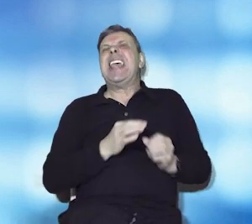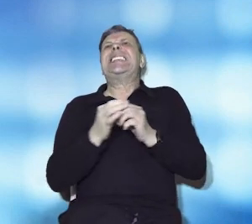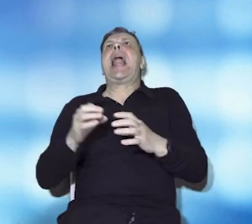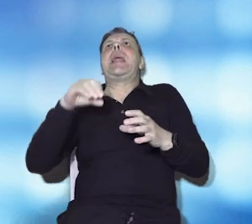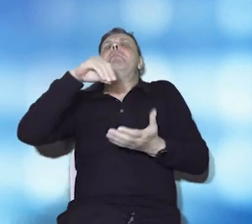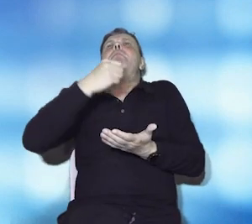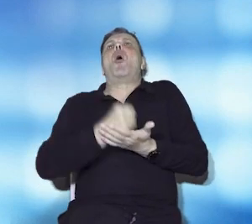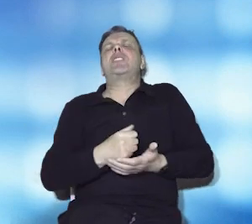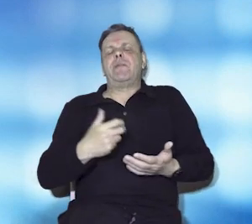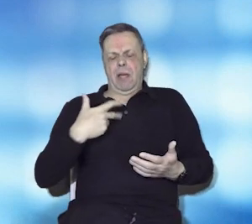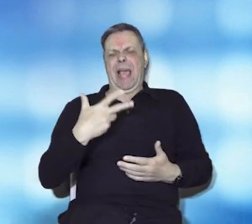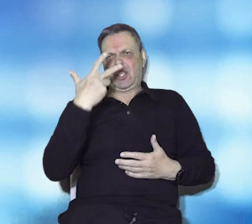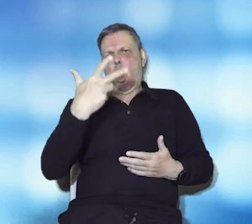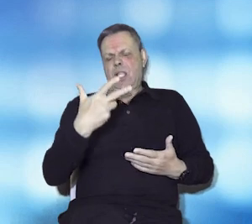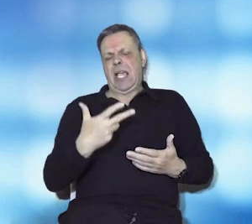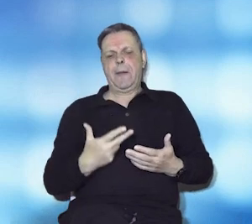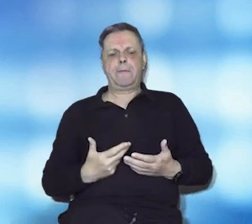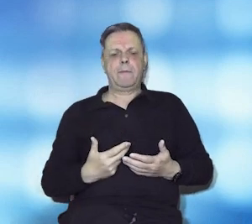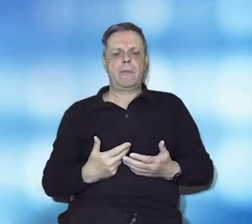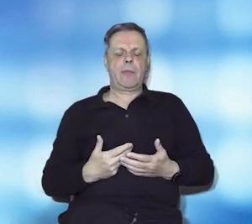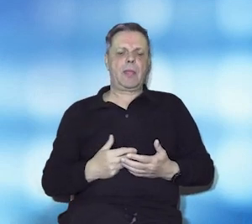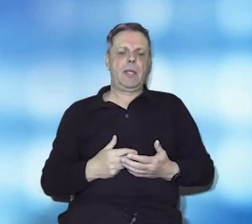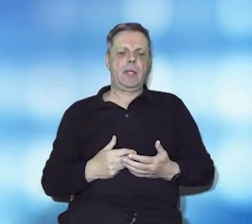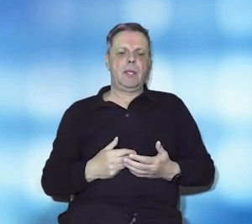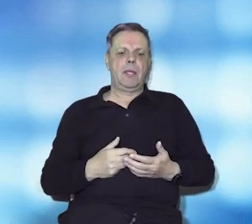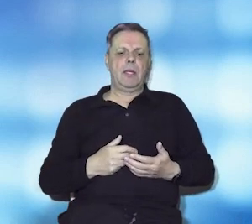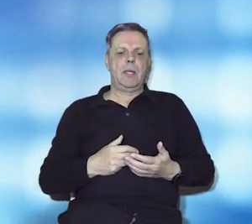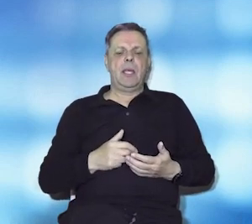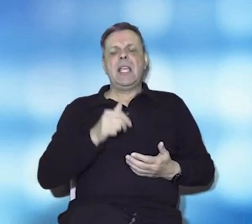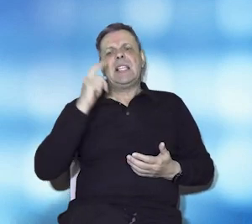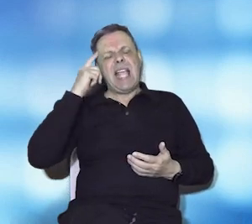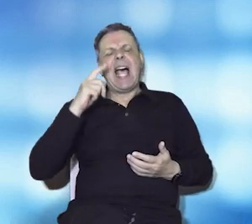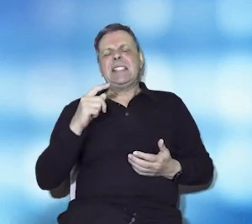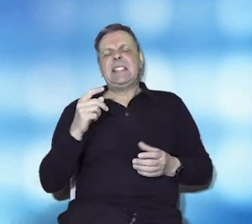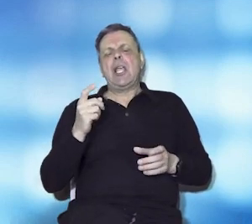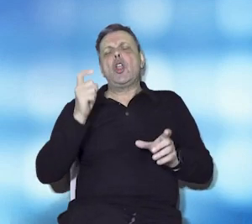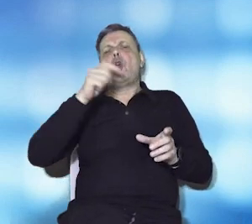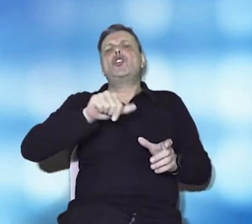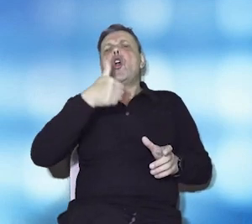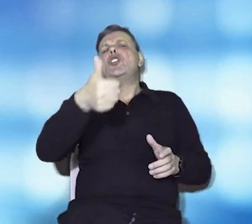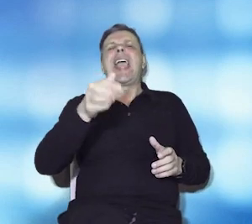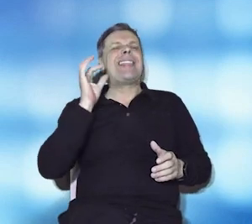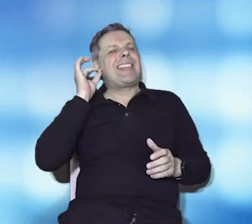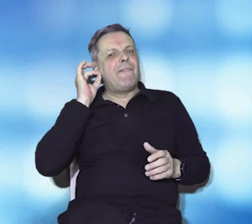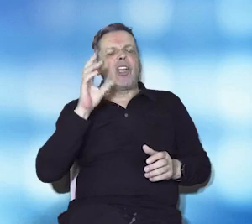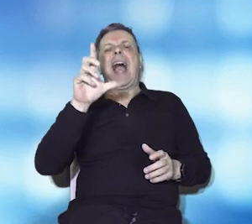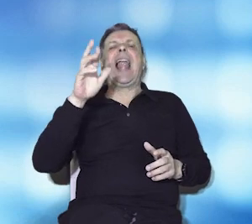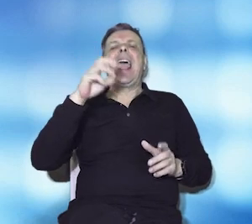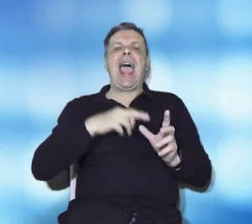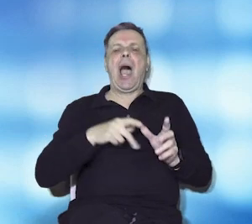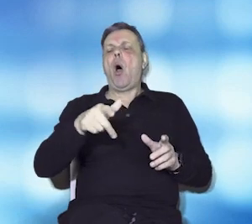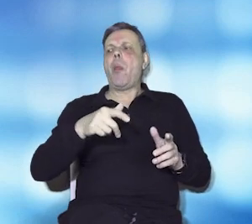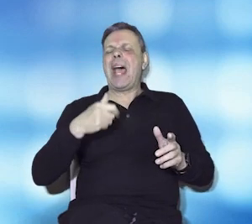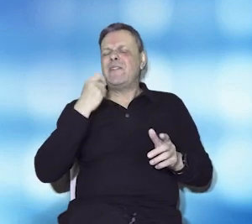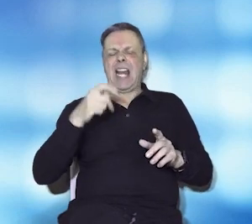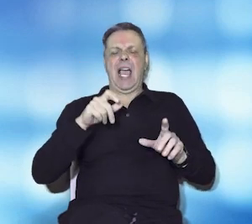recimo nas trojica, mm-hmm. Marko, Marina i ja, i zna nam se pridružiti jedna djevojka još, Lea, ona svira kahon. Znao